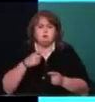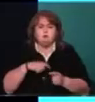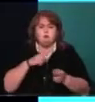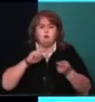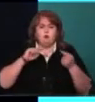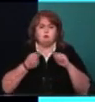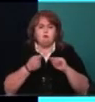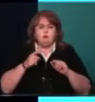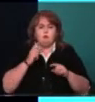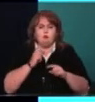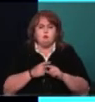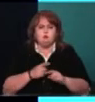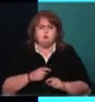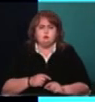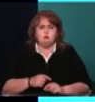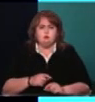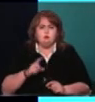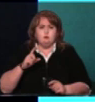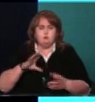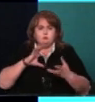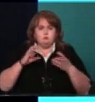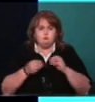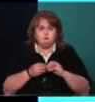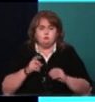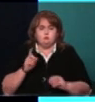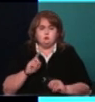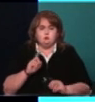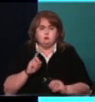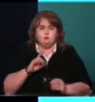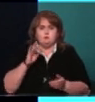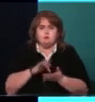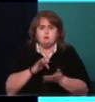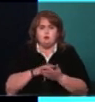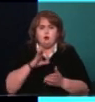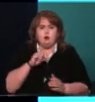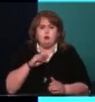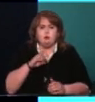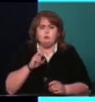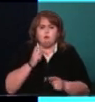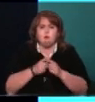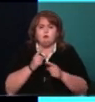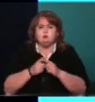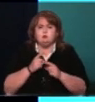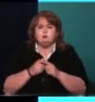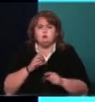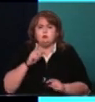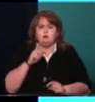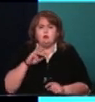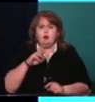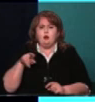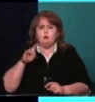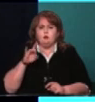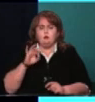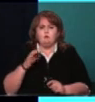противоположное. Так вот тогда Резерфорд и пришел к выводу, что в центре атома находится положительно заряженное ядро, с